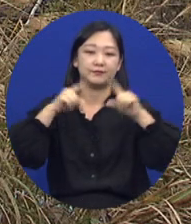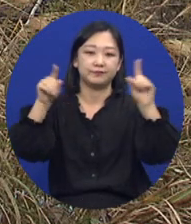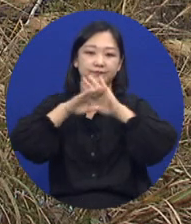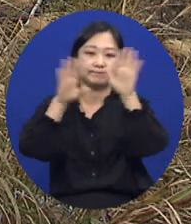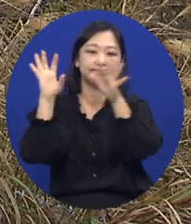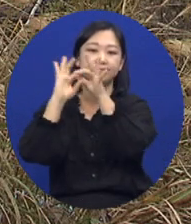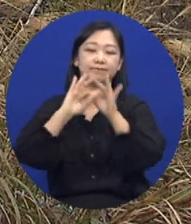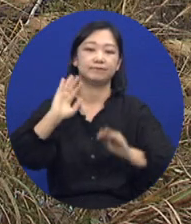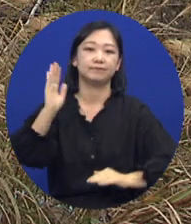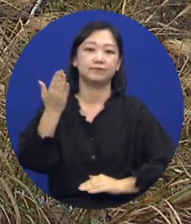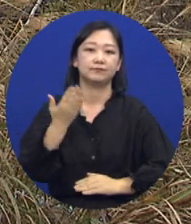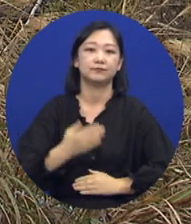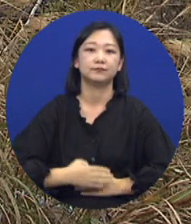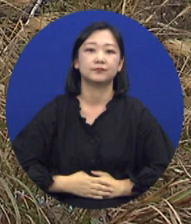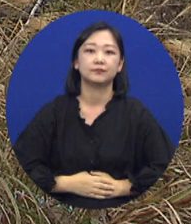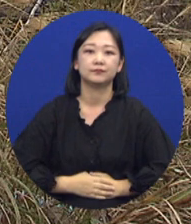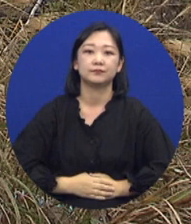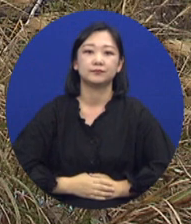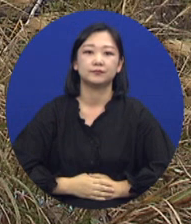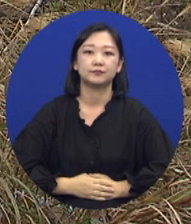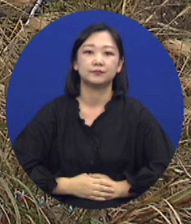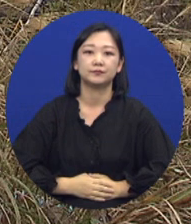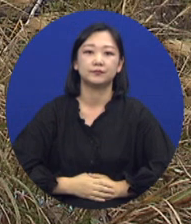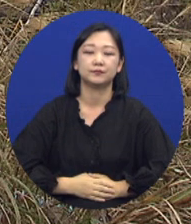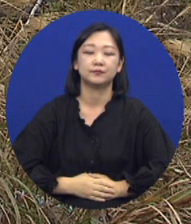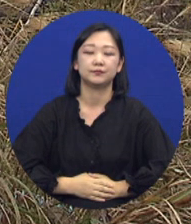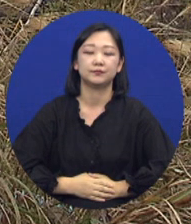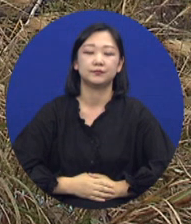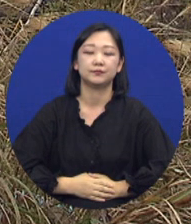이어지겠습니다 때 셨습니다